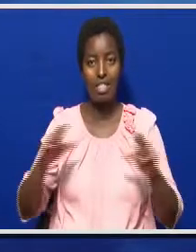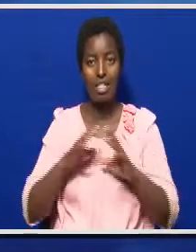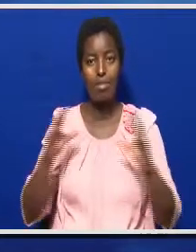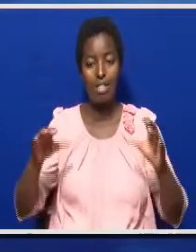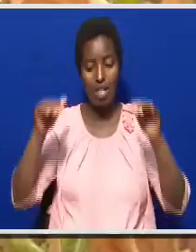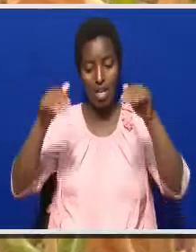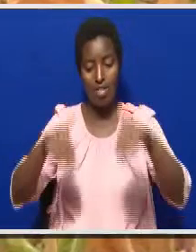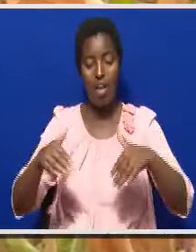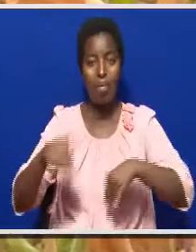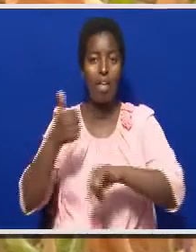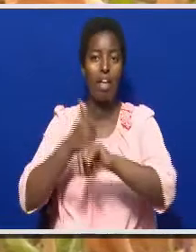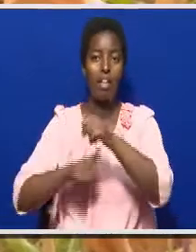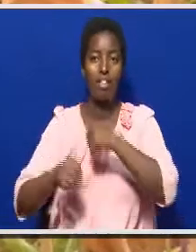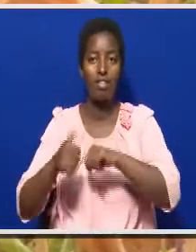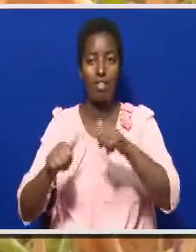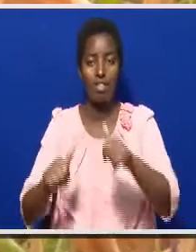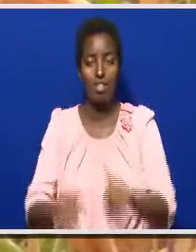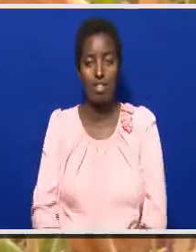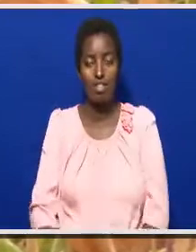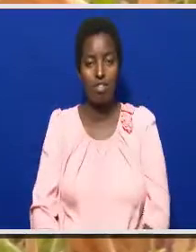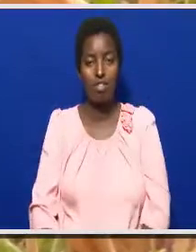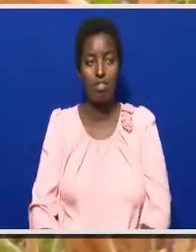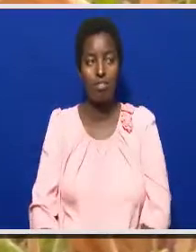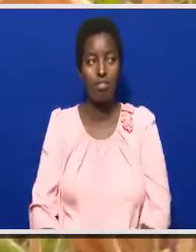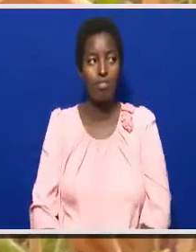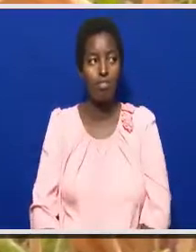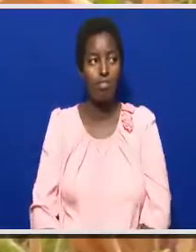farming activities.